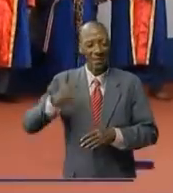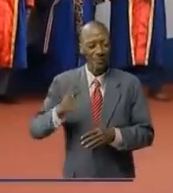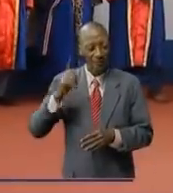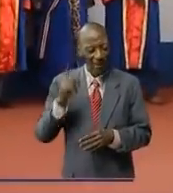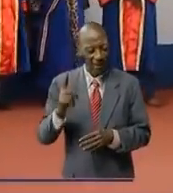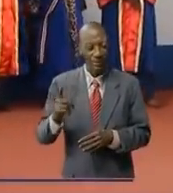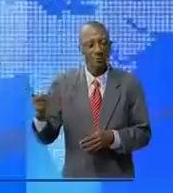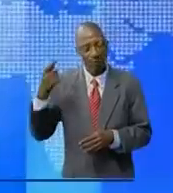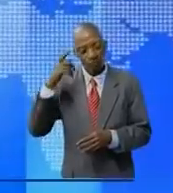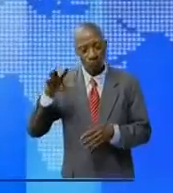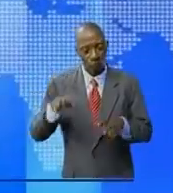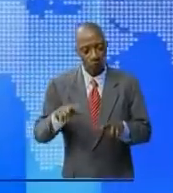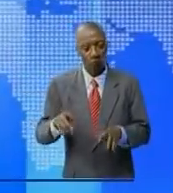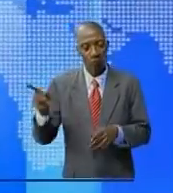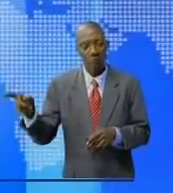démocratique du Congo.